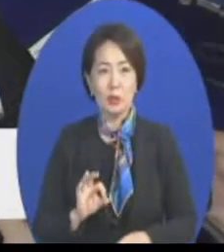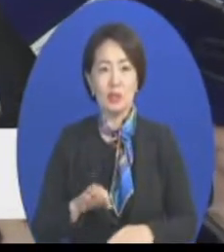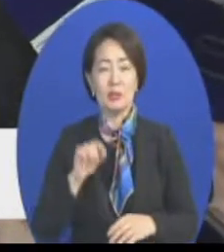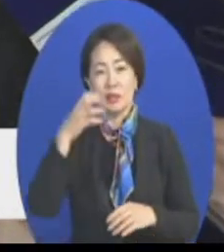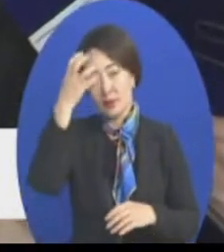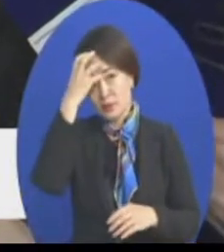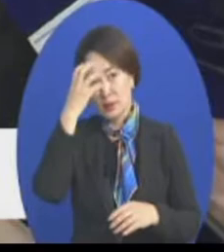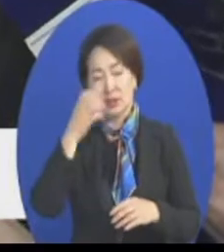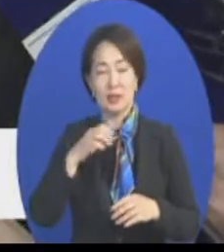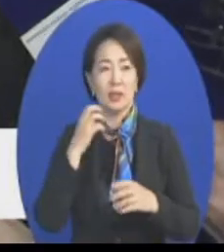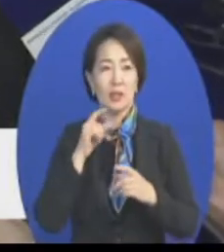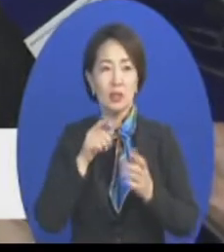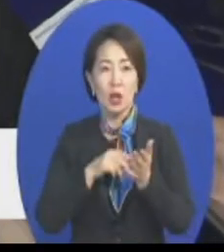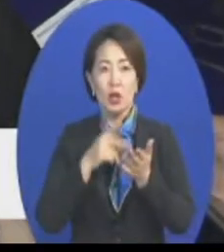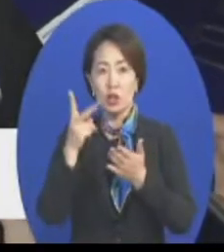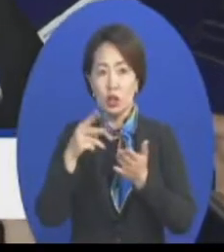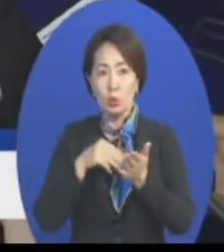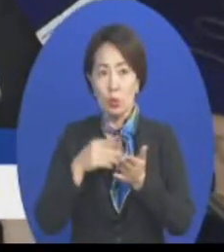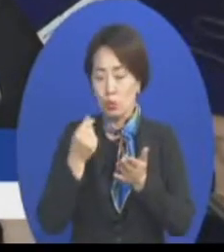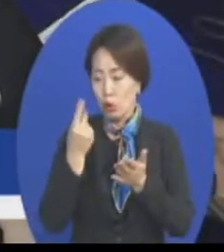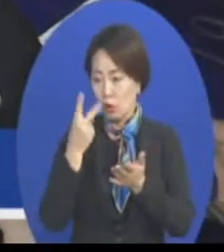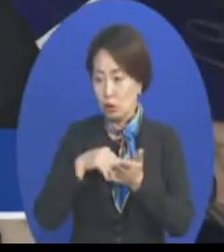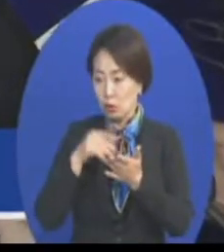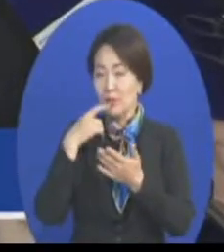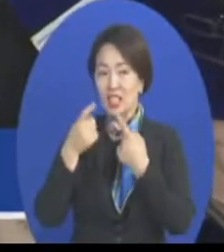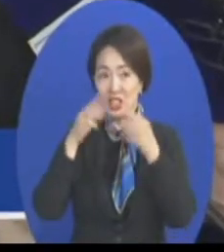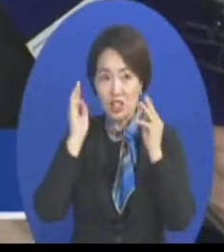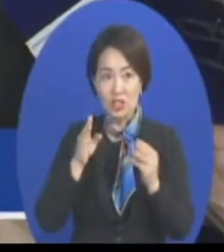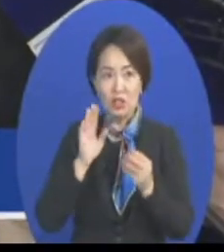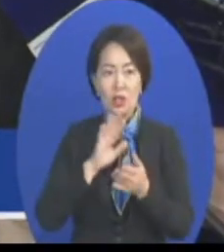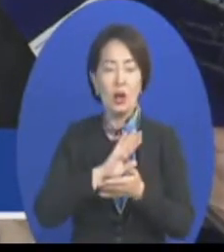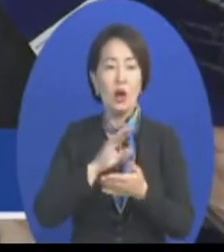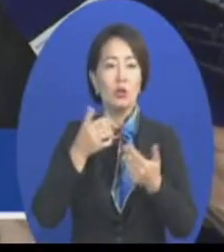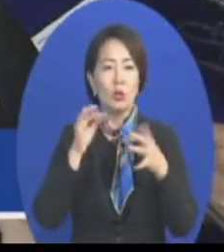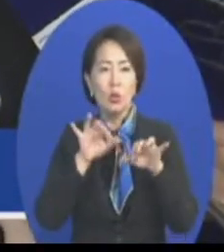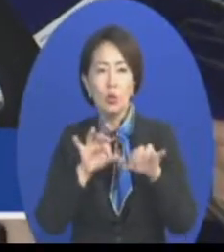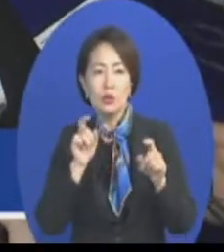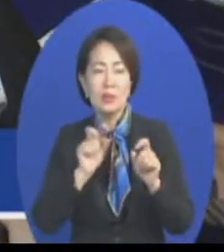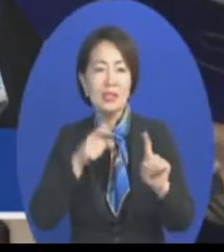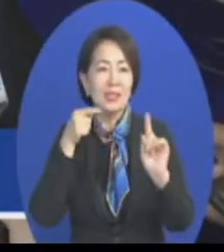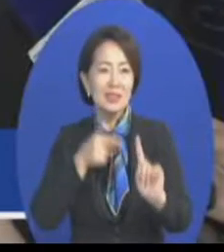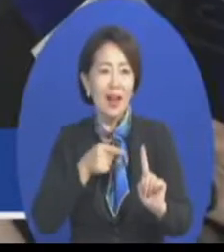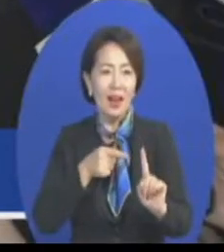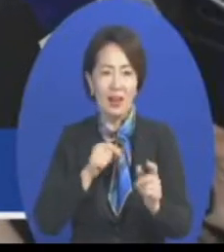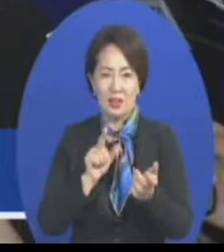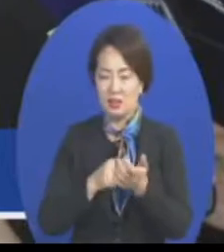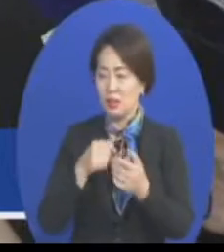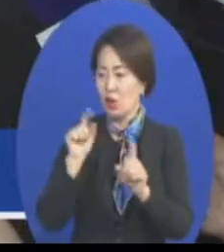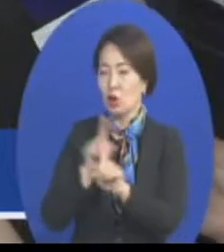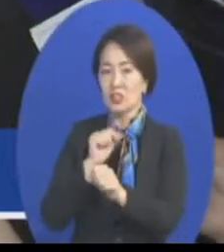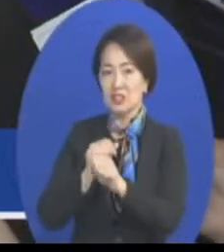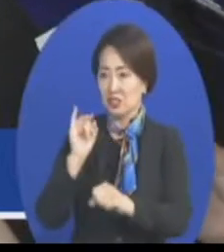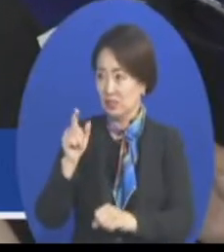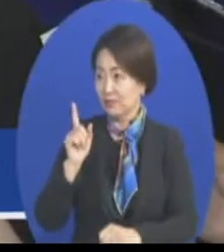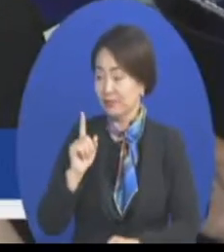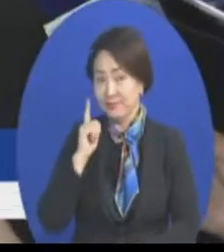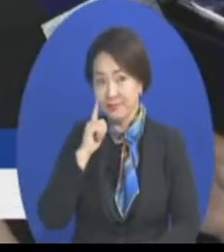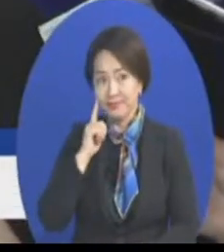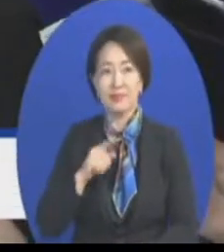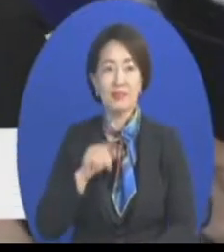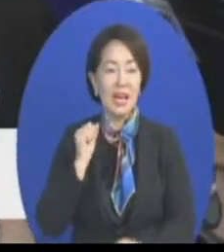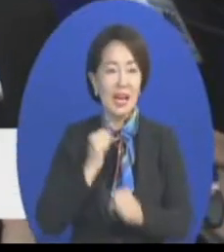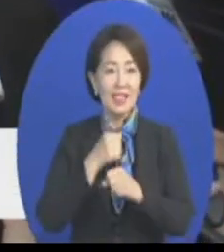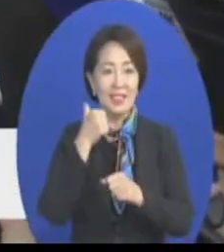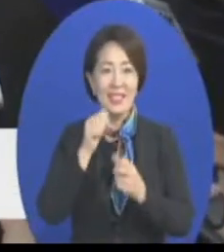газрын уралдаанаар би 2 тэрбум дөрвөнөө ч асуудлыг шийдэж өгнө. Хөгжмөө ихтгэн шиг захиалаа төвчлөх ажил өхөд юм билээ шүү дээ.